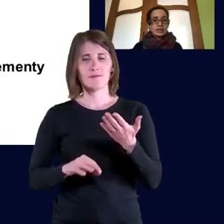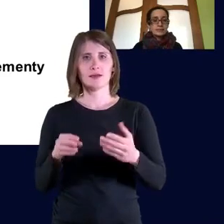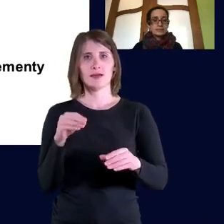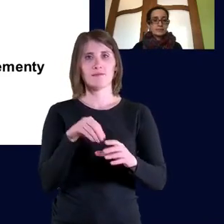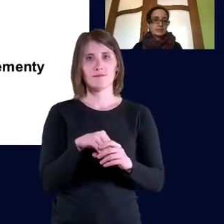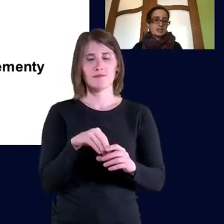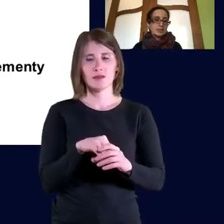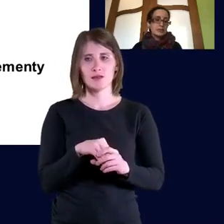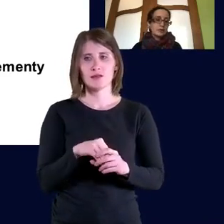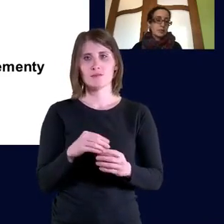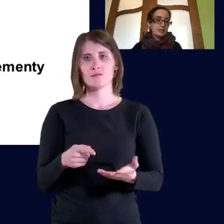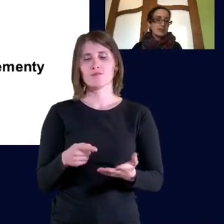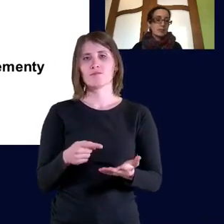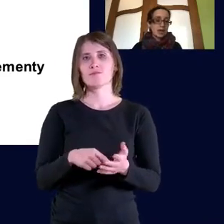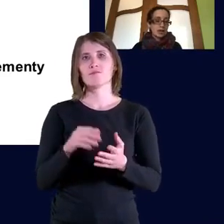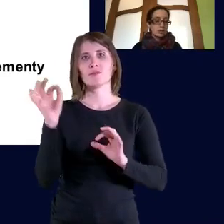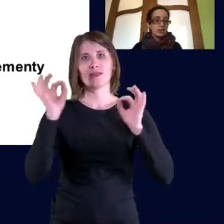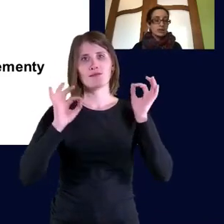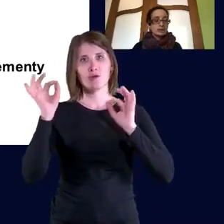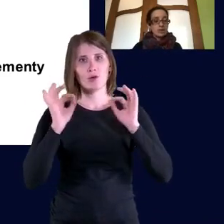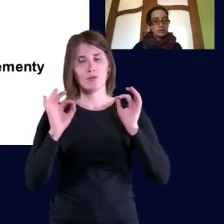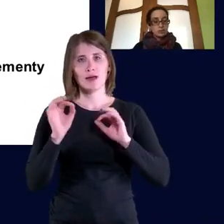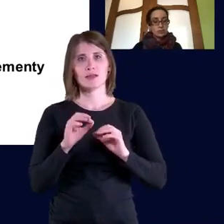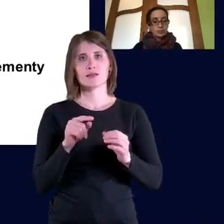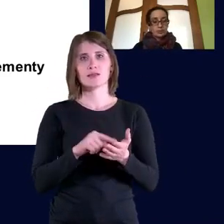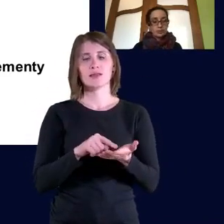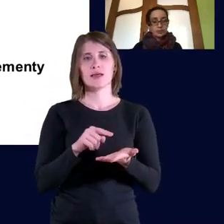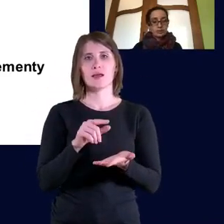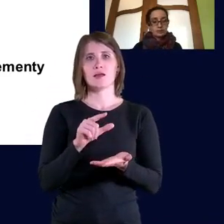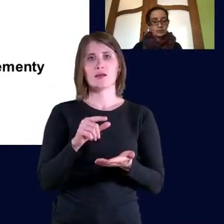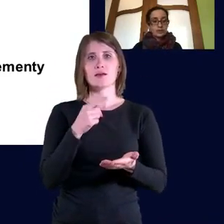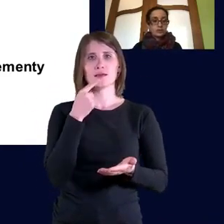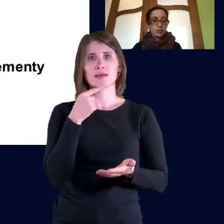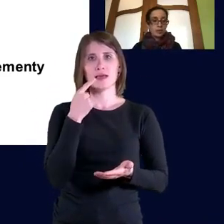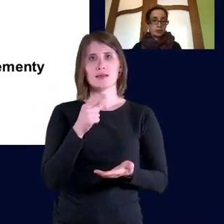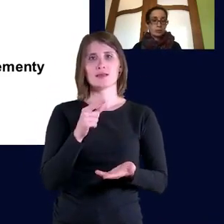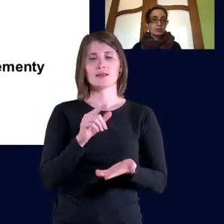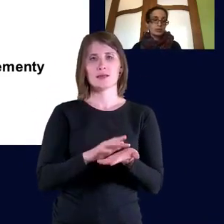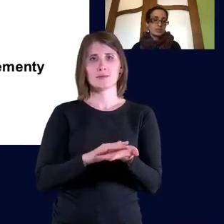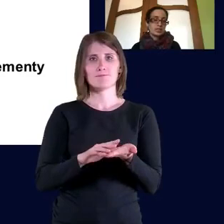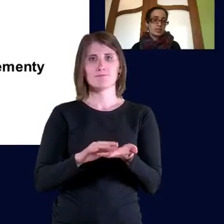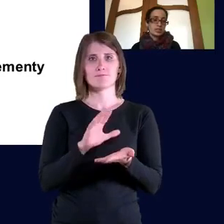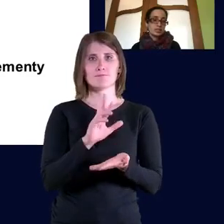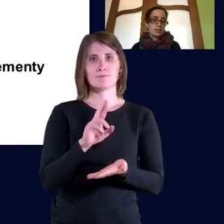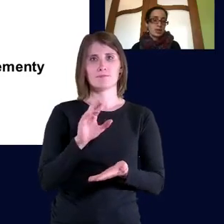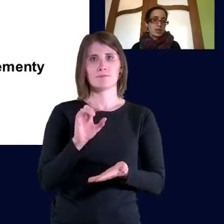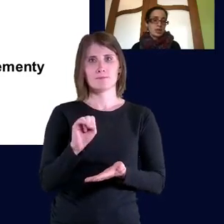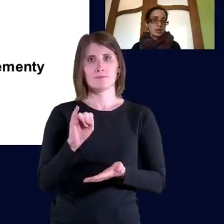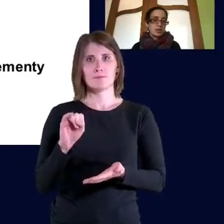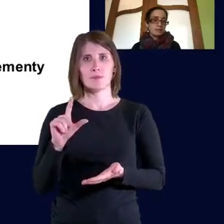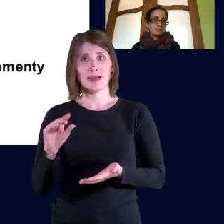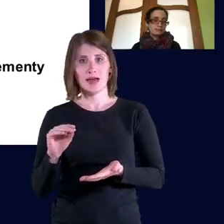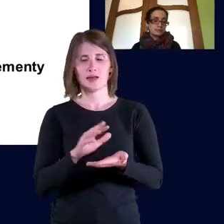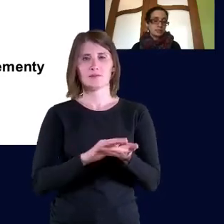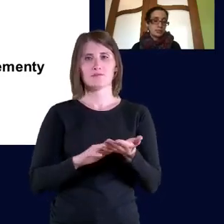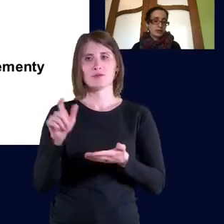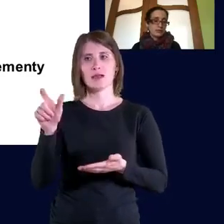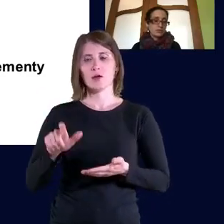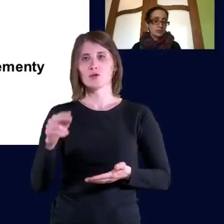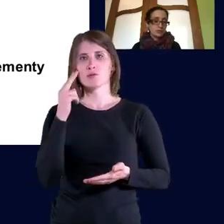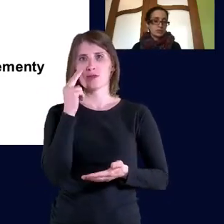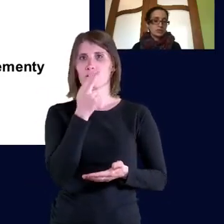nieźle za informację w brajlu dla osób niewidomych które będą w stanie się z tym